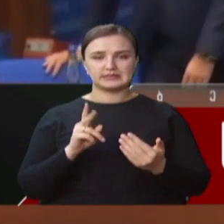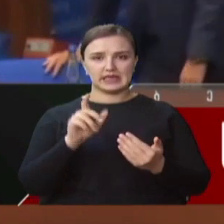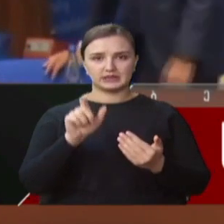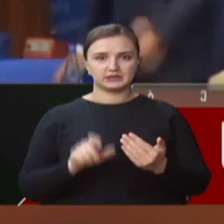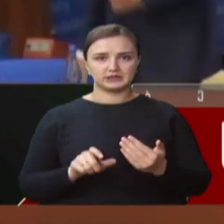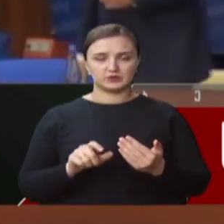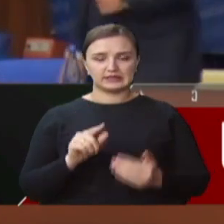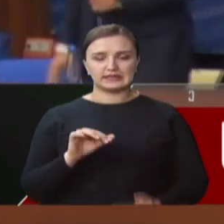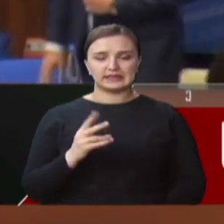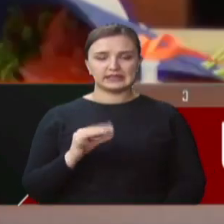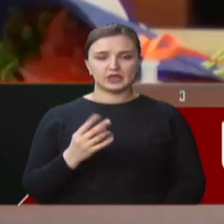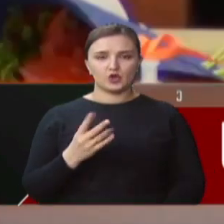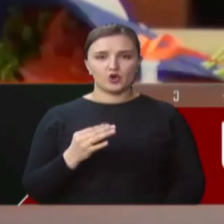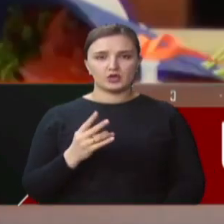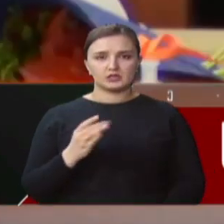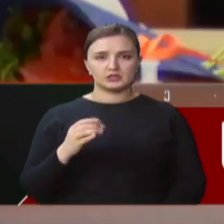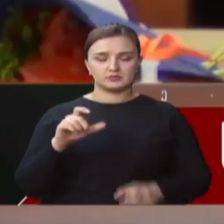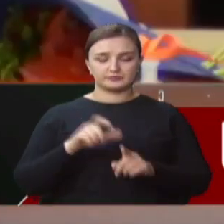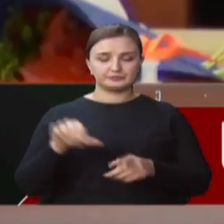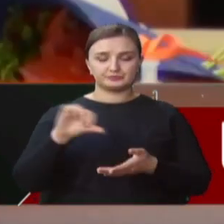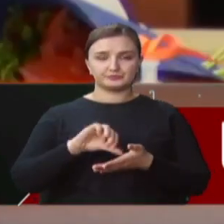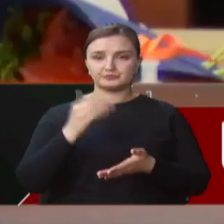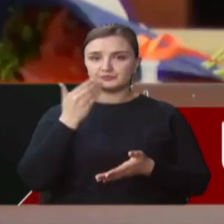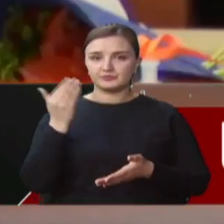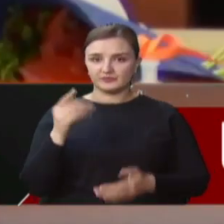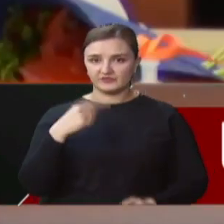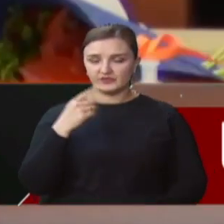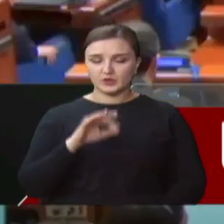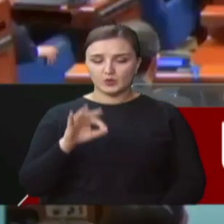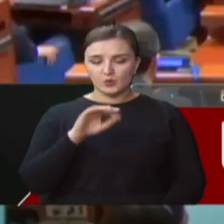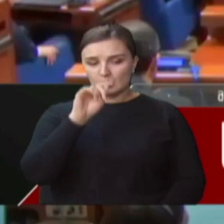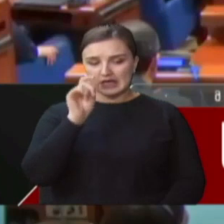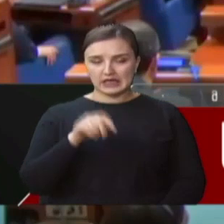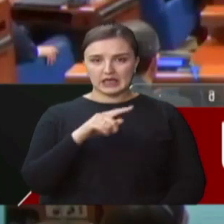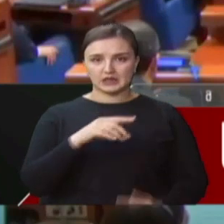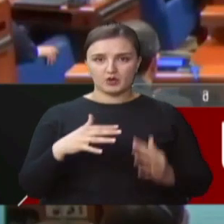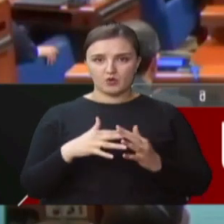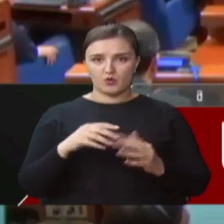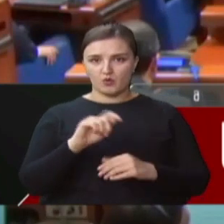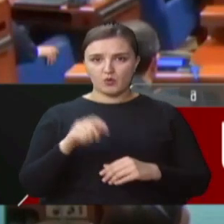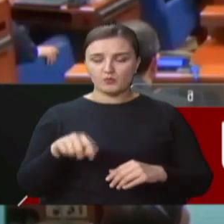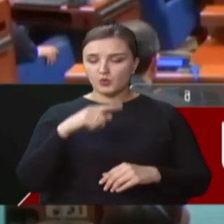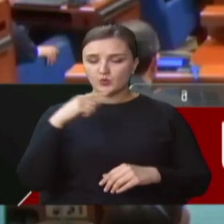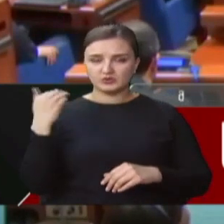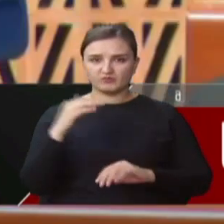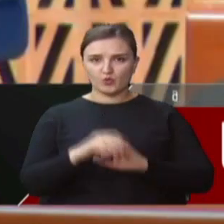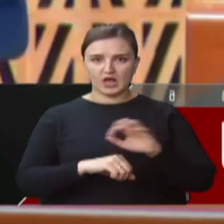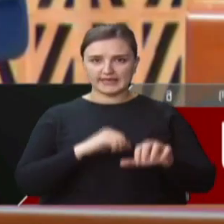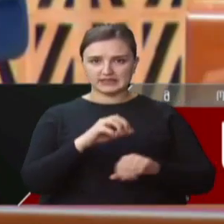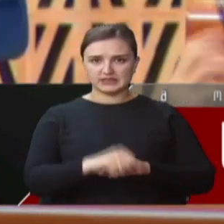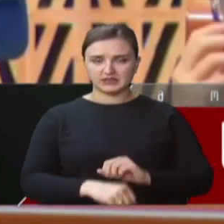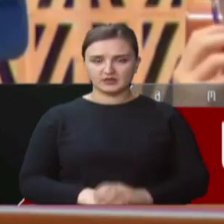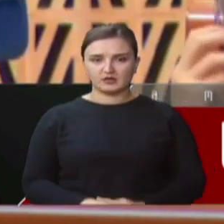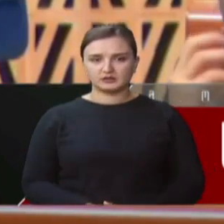კანდიდატურას. თინი ქოქსმა მის გამოსვლაში ყურადღება გაამახვილა უკრაინაში ომზე და ასევე რუსეთის აგრესიაზე.